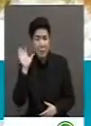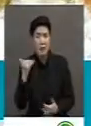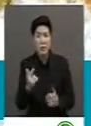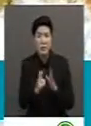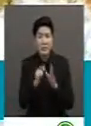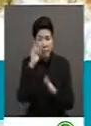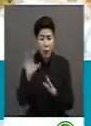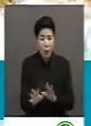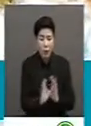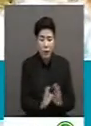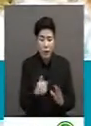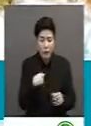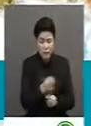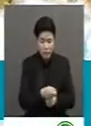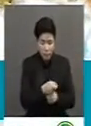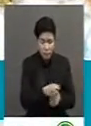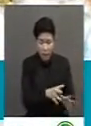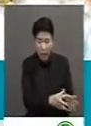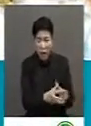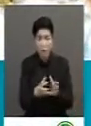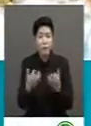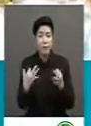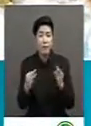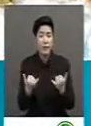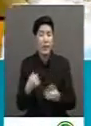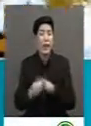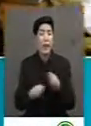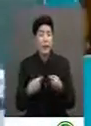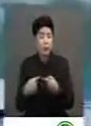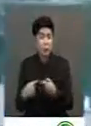ายาบ้ามาฝังเอาไว้แล้วก็ไปขุดเจอได้ฟรีเอาไปขายนะฮะ